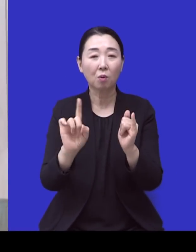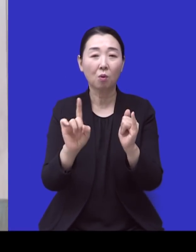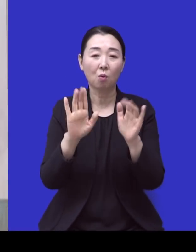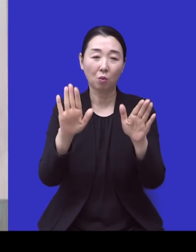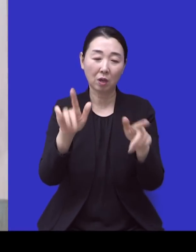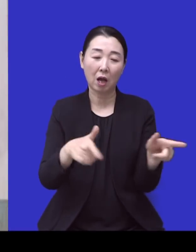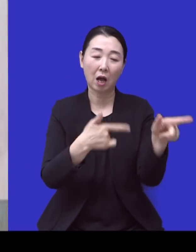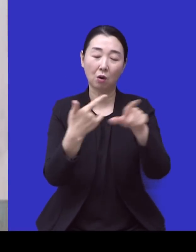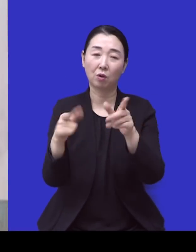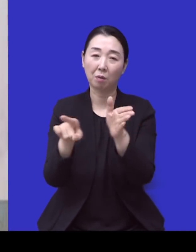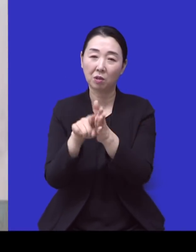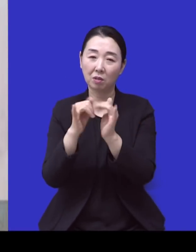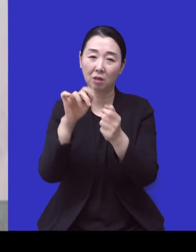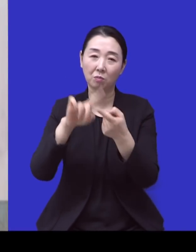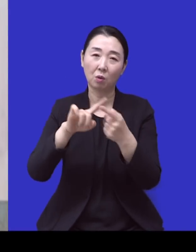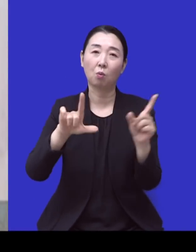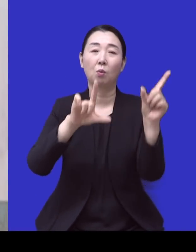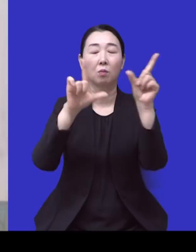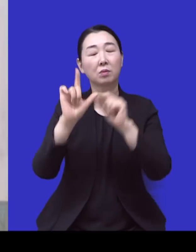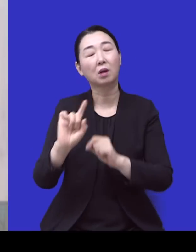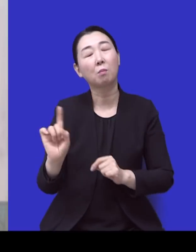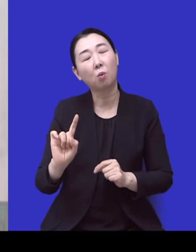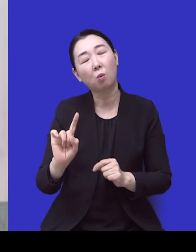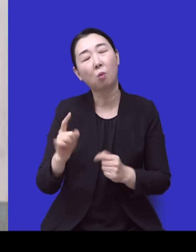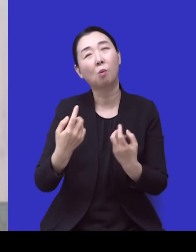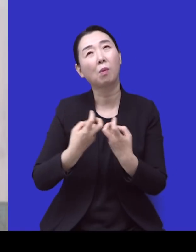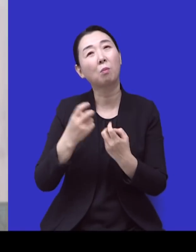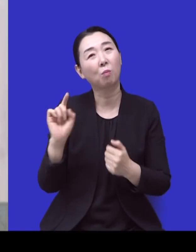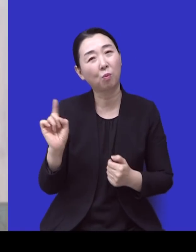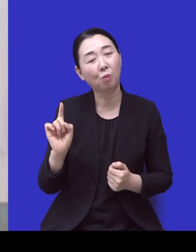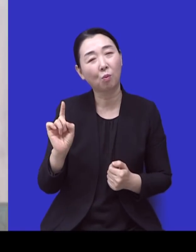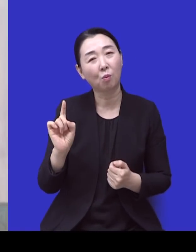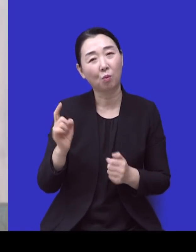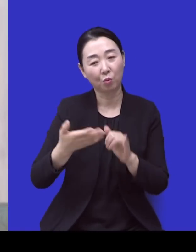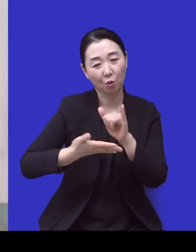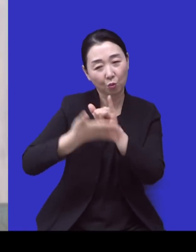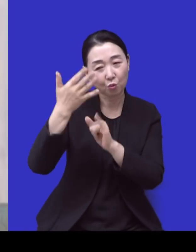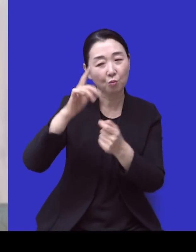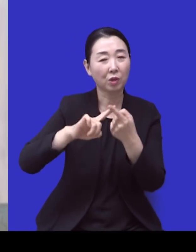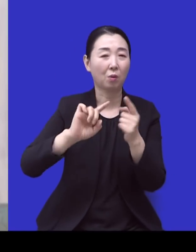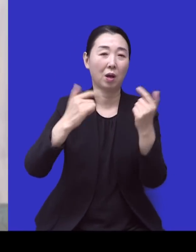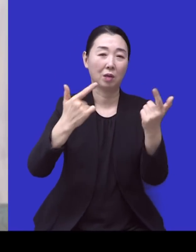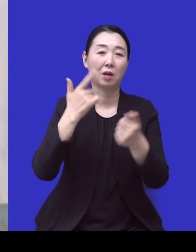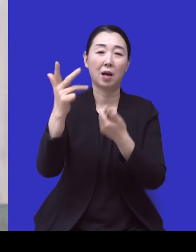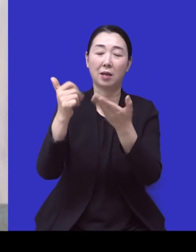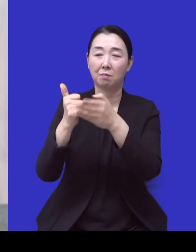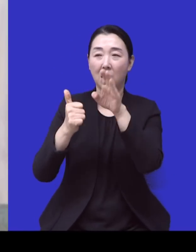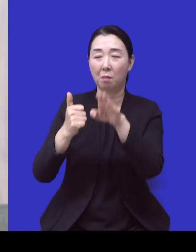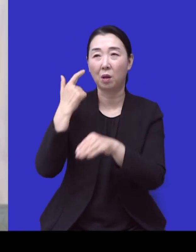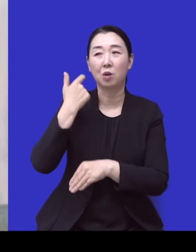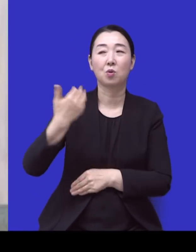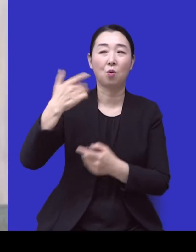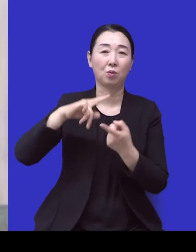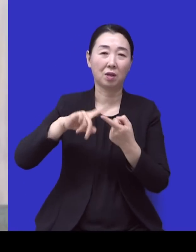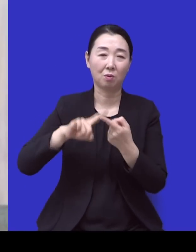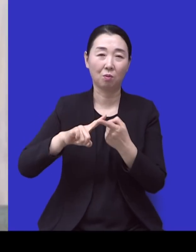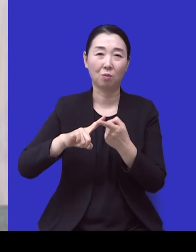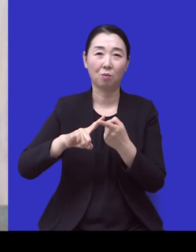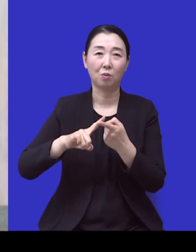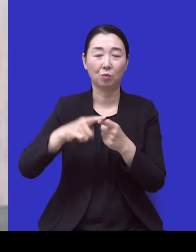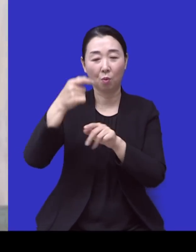하루 내가 그리스도인으로서 살아가는 건 어떻게 살아가는 것일까? 유튜버로서가 아니라 정말 하나님 앞에 한 영혼으로서